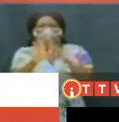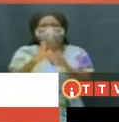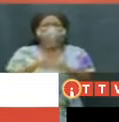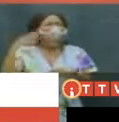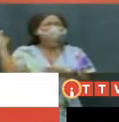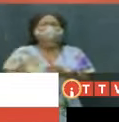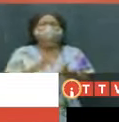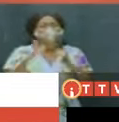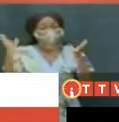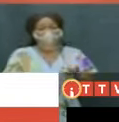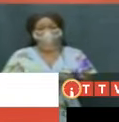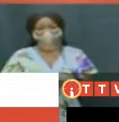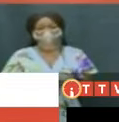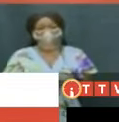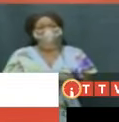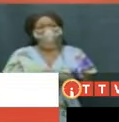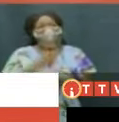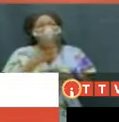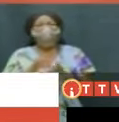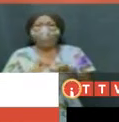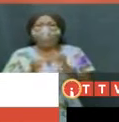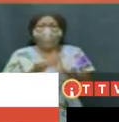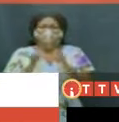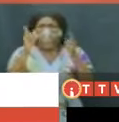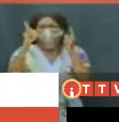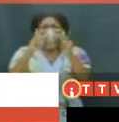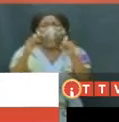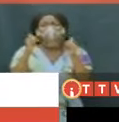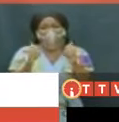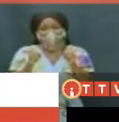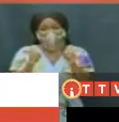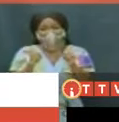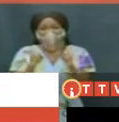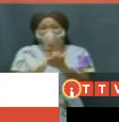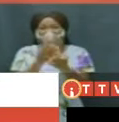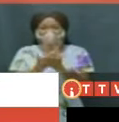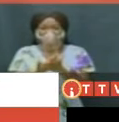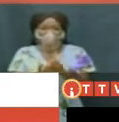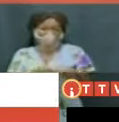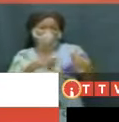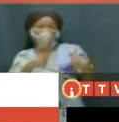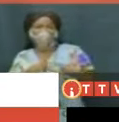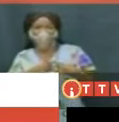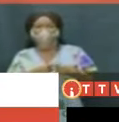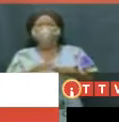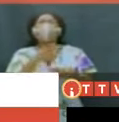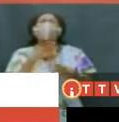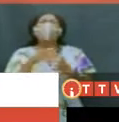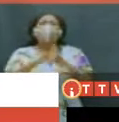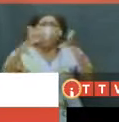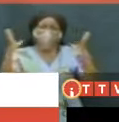zimenezi pozindikira kuti moyo ndiye capital yoyamba sizitengera kuti amapanga makani kwambiri